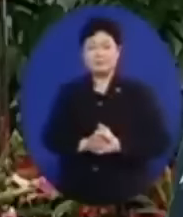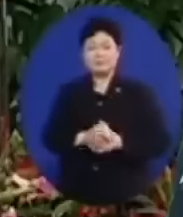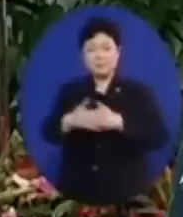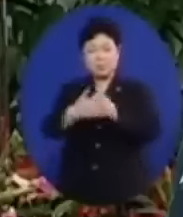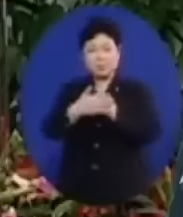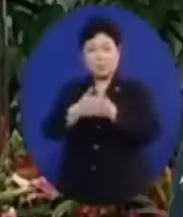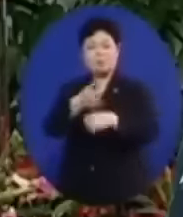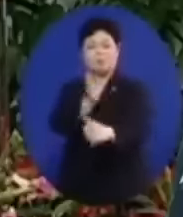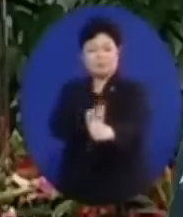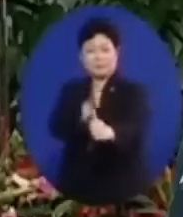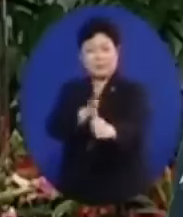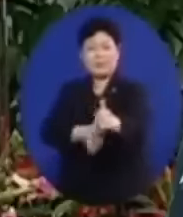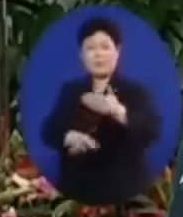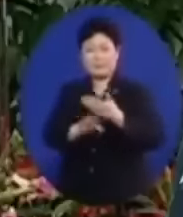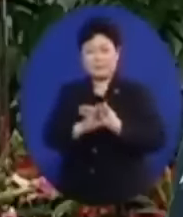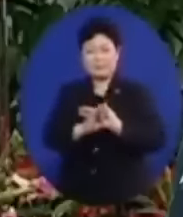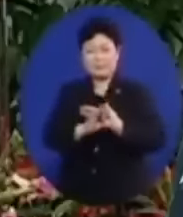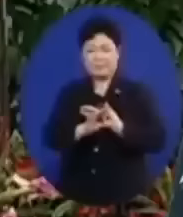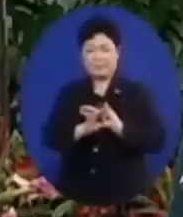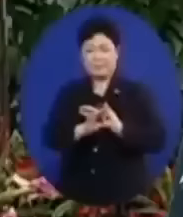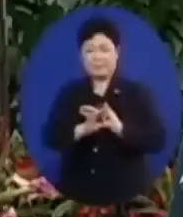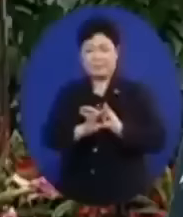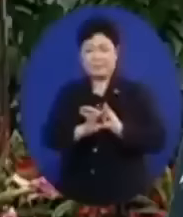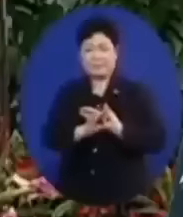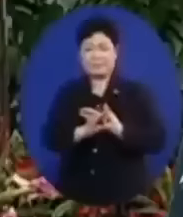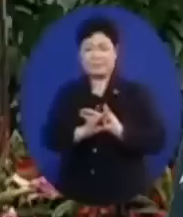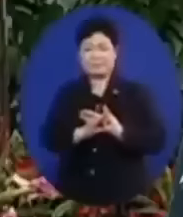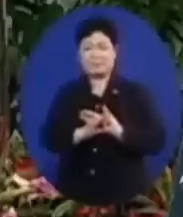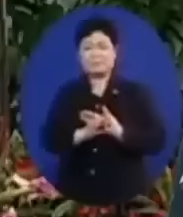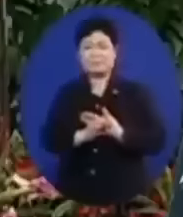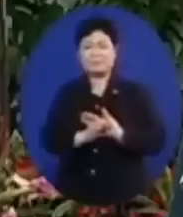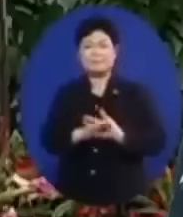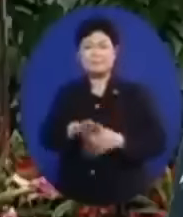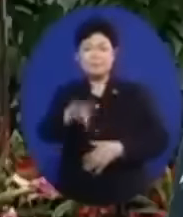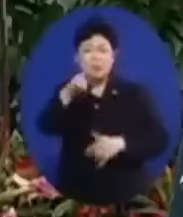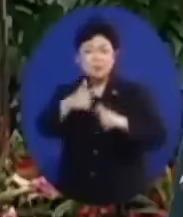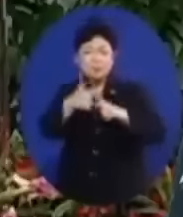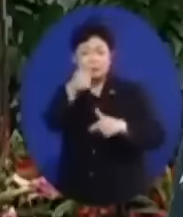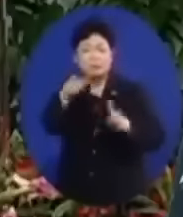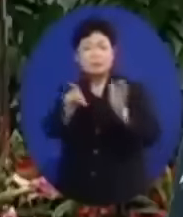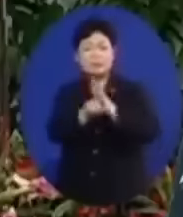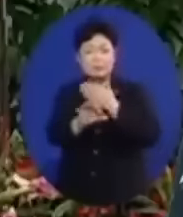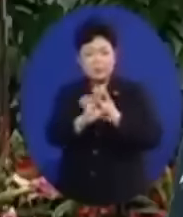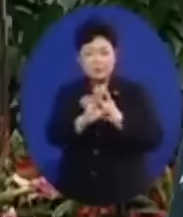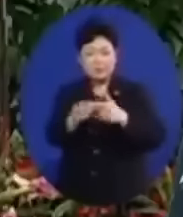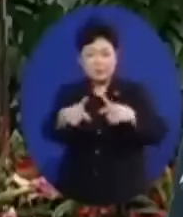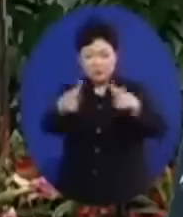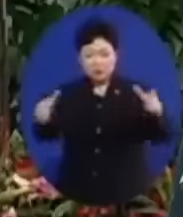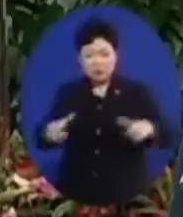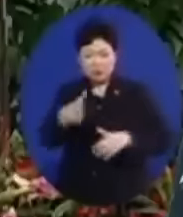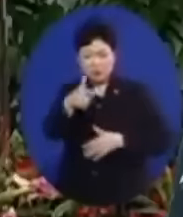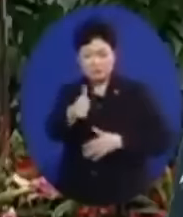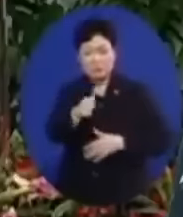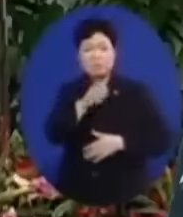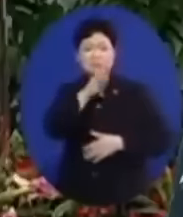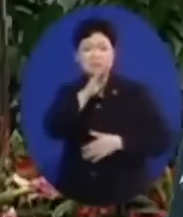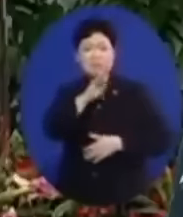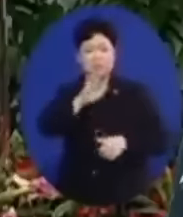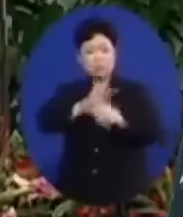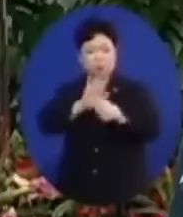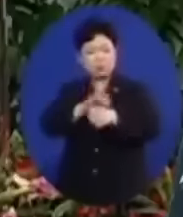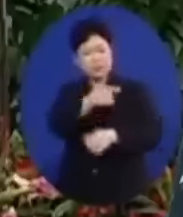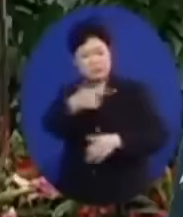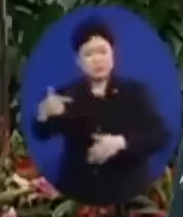도움을 청하면 도와주지 않습니까? 처음 예수 믿을 때는 구역장님들이 굉장한 도움을 주는